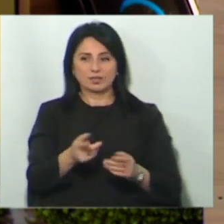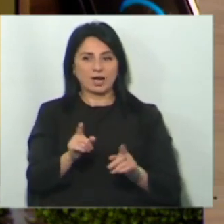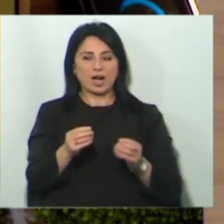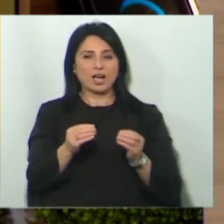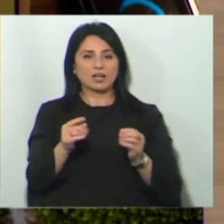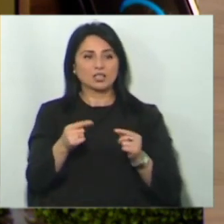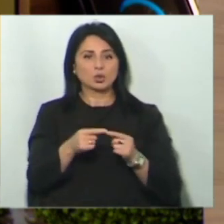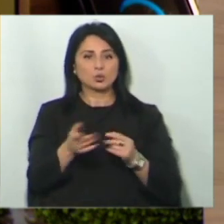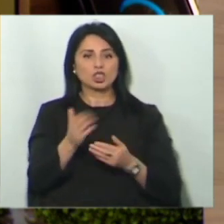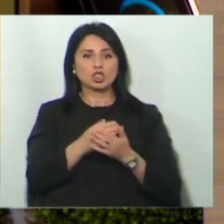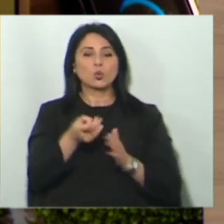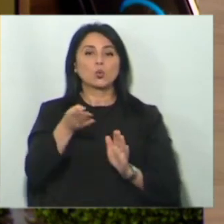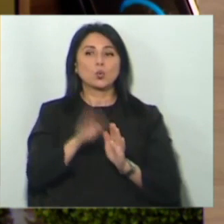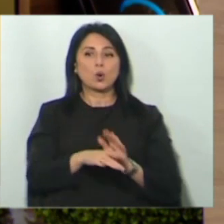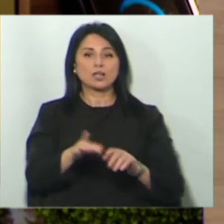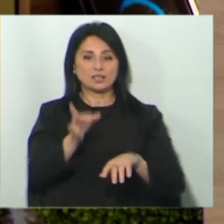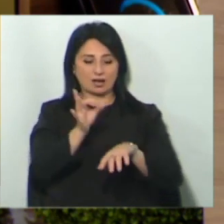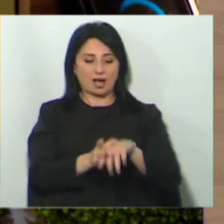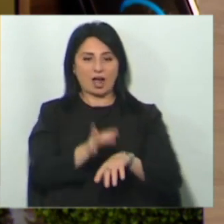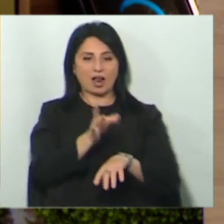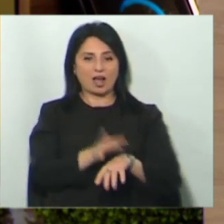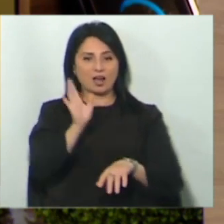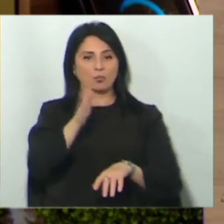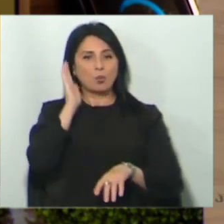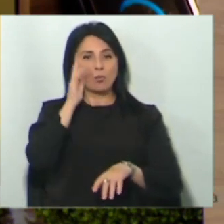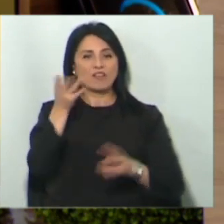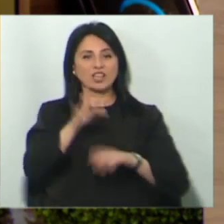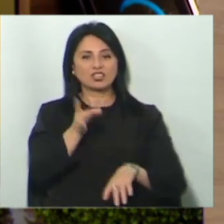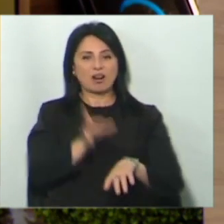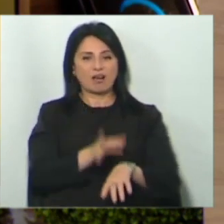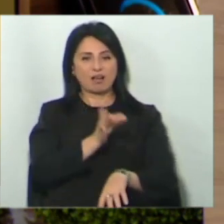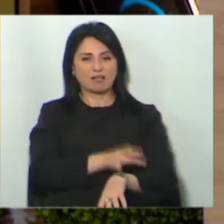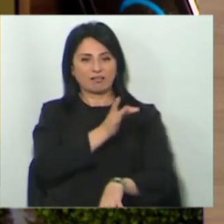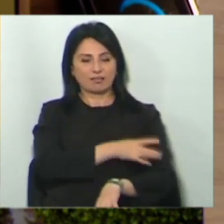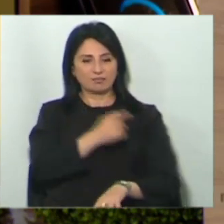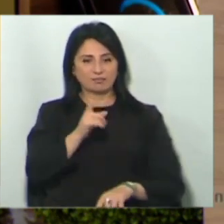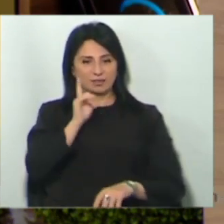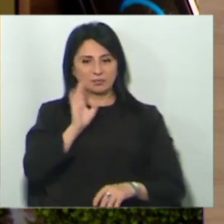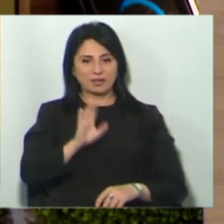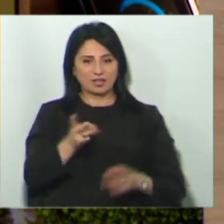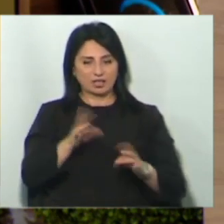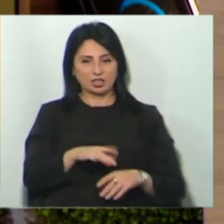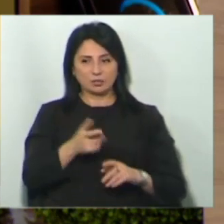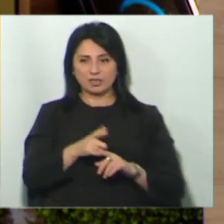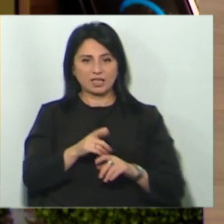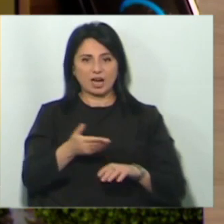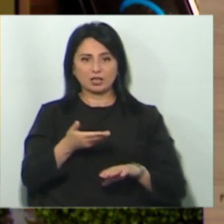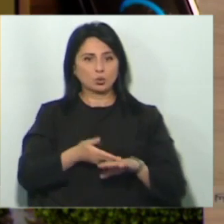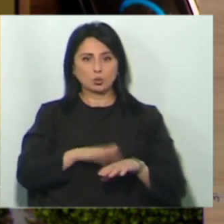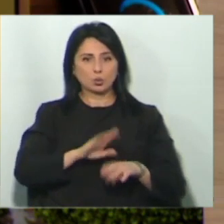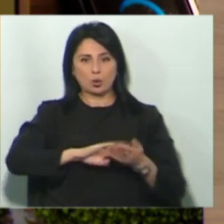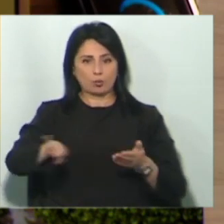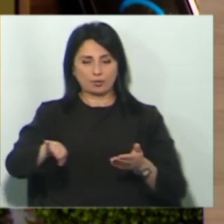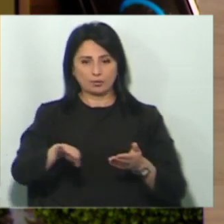სუსტად ამის შედეგია ის პიგმენტური ლაქების გაჩენა ჩვენ კანზე, რომელიც მუცილებაც ძალიან რთულია და